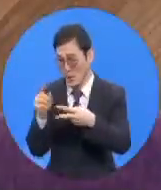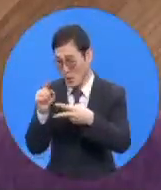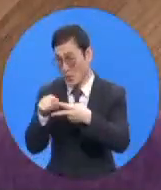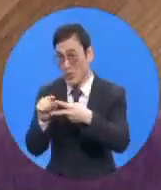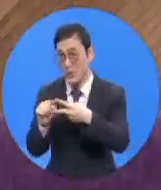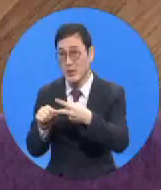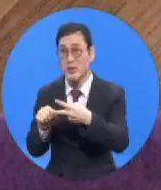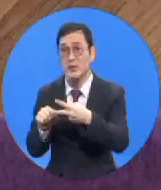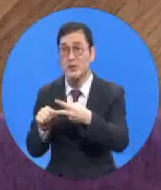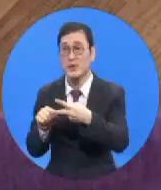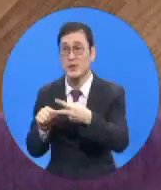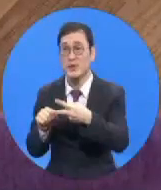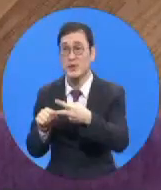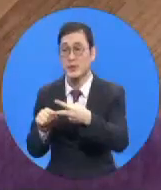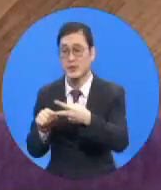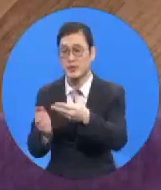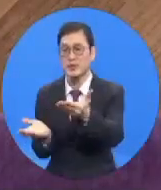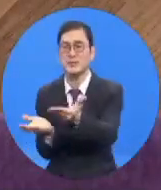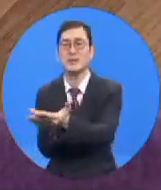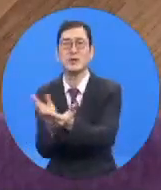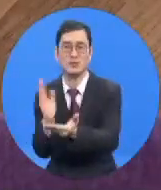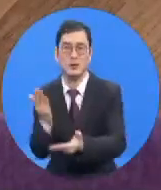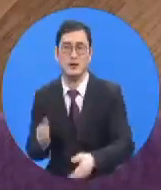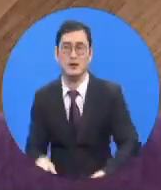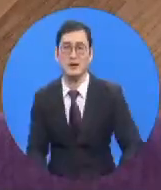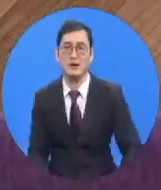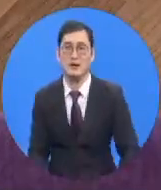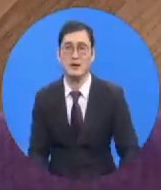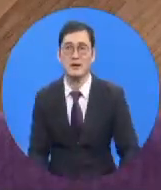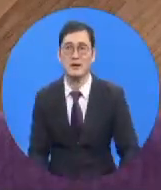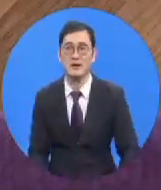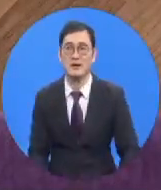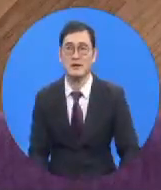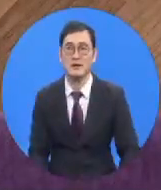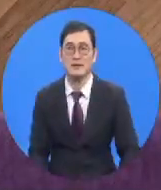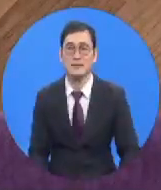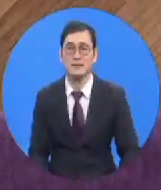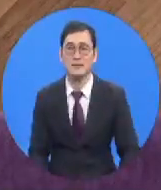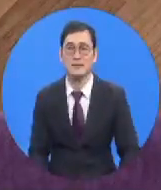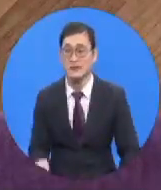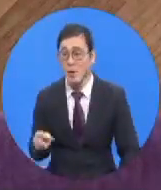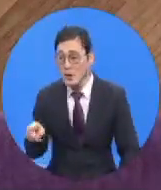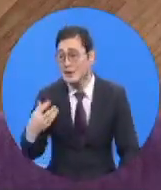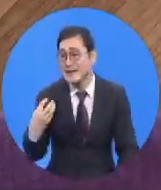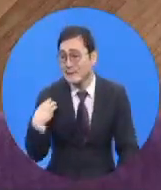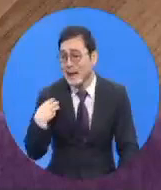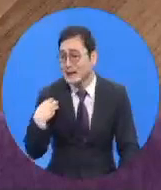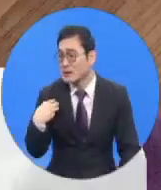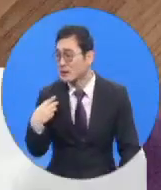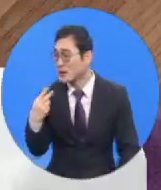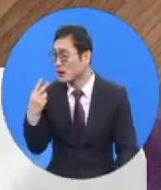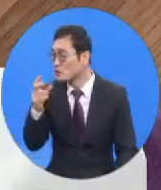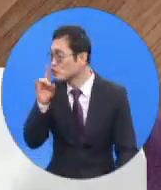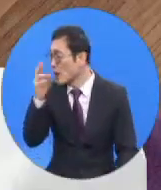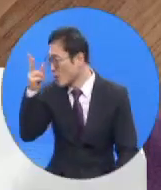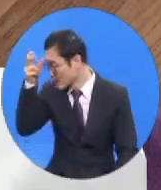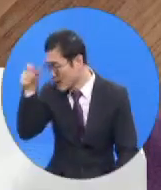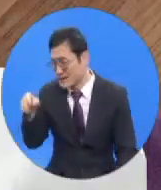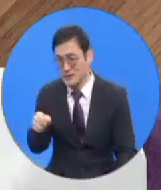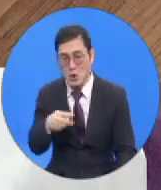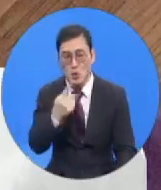틀렸는데 그것도 단순히 번호만 틀린 게 아니고 검찰청 자체가 틀린 거고 중앙지검에서 동부지검으로 한 가지만